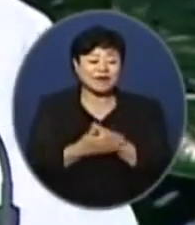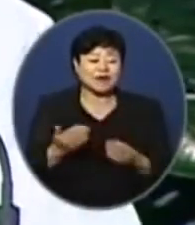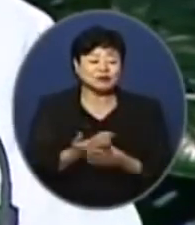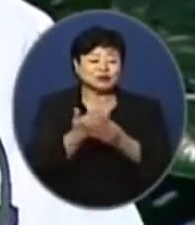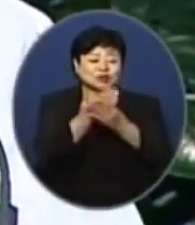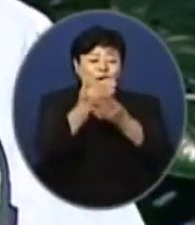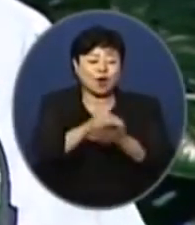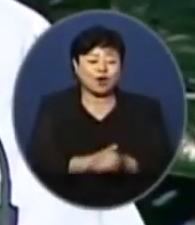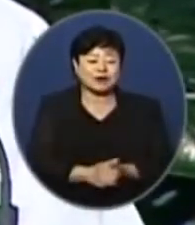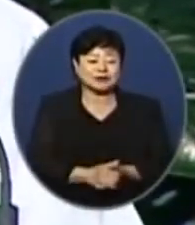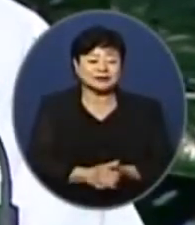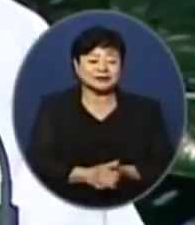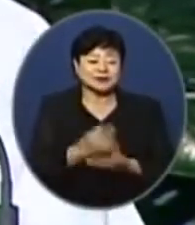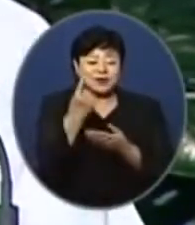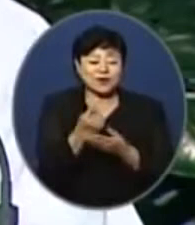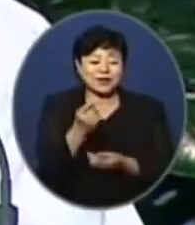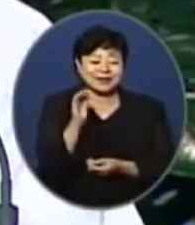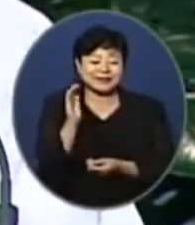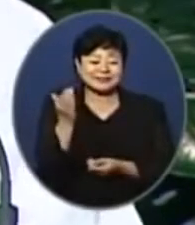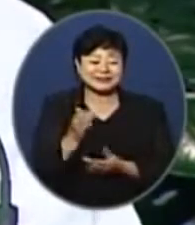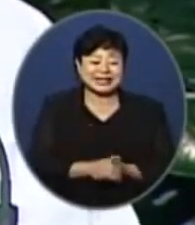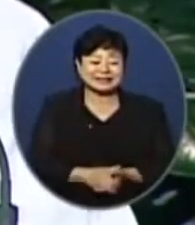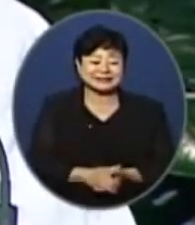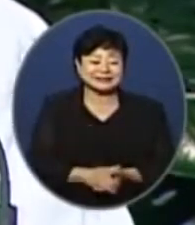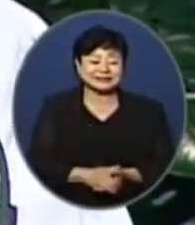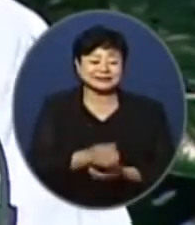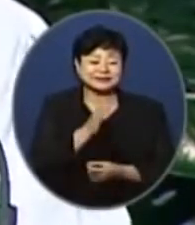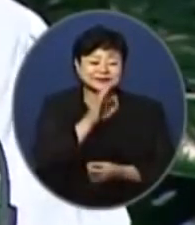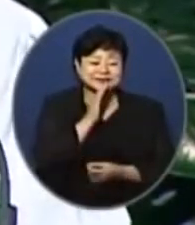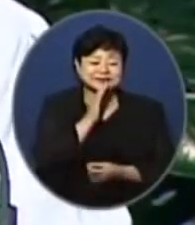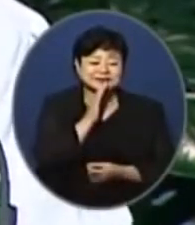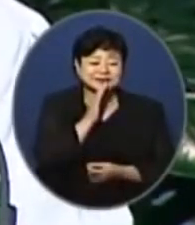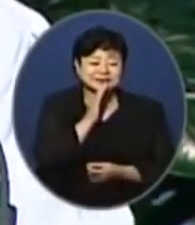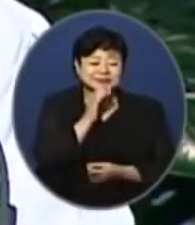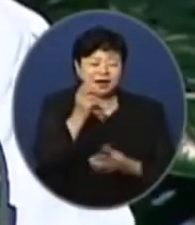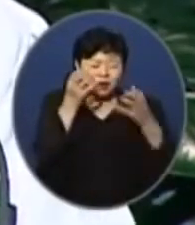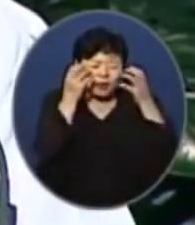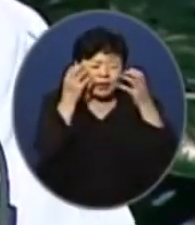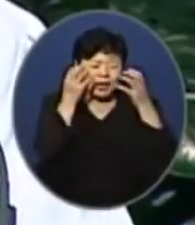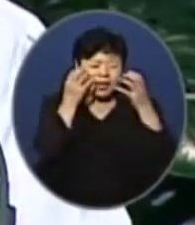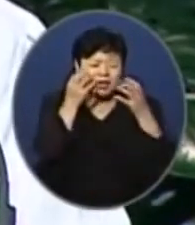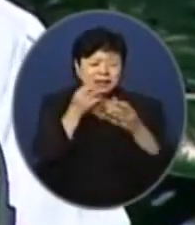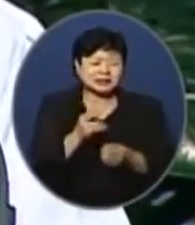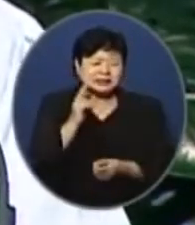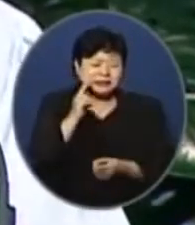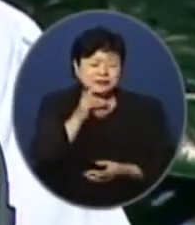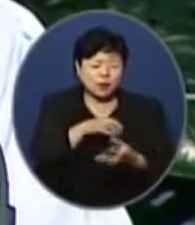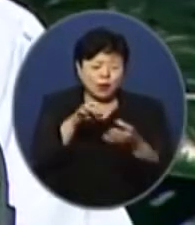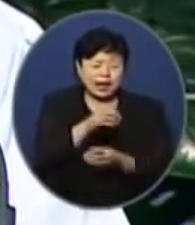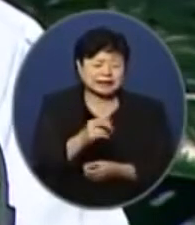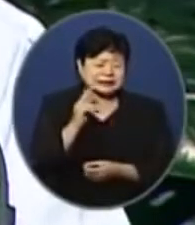역사로 그에게 다가왔던 것입니다. 그렇습니다. 고난이 심하고 환난이